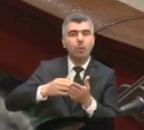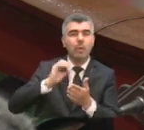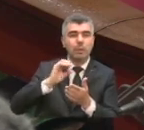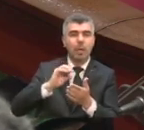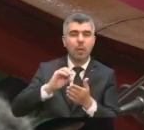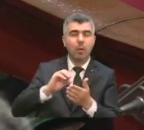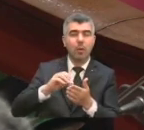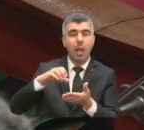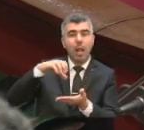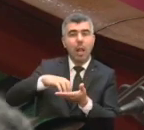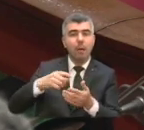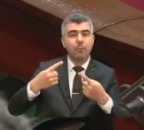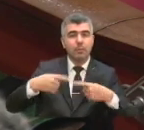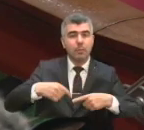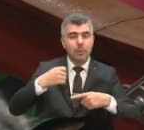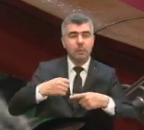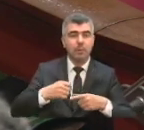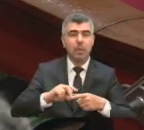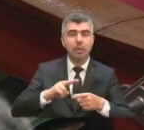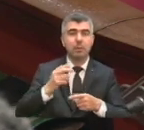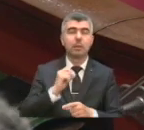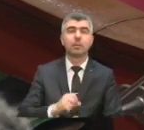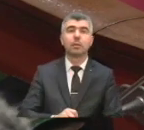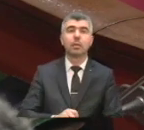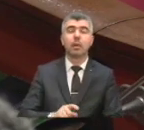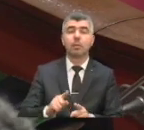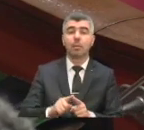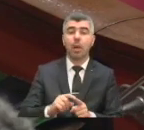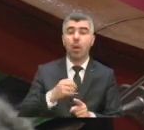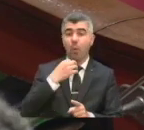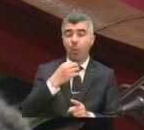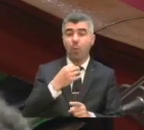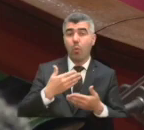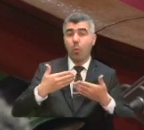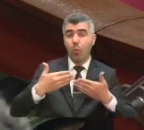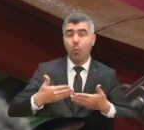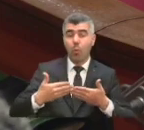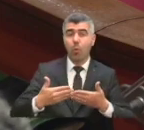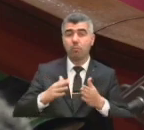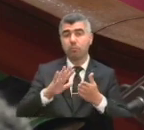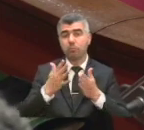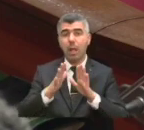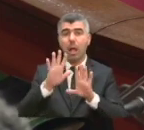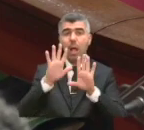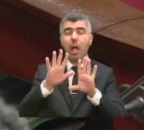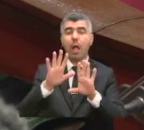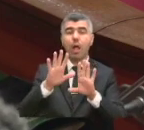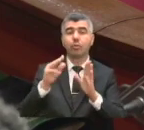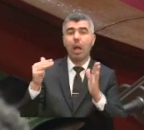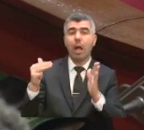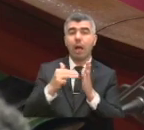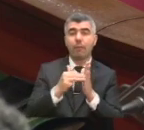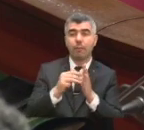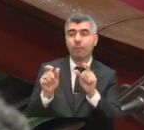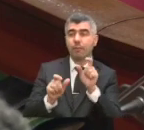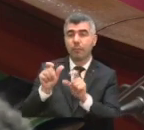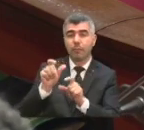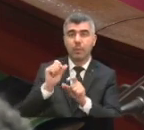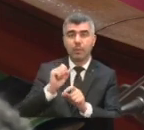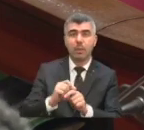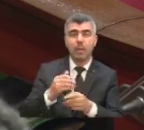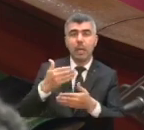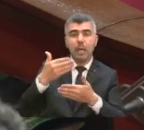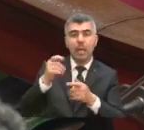الثاني بفاس، هذه المعلمة الرياضية لليوم واللي كتسع لحوالي 10,000 متفرج، وكان خصها